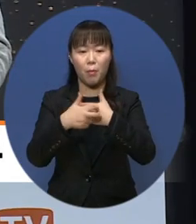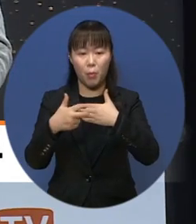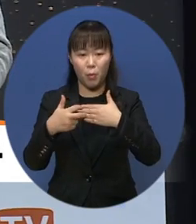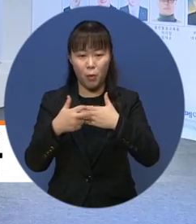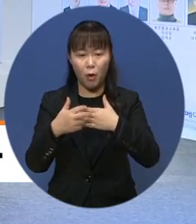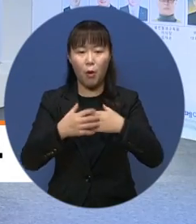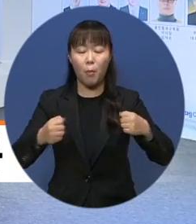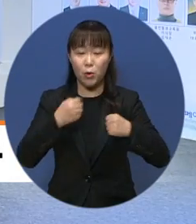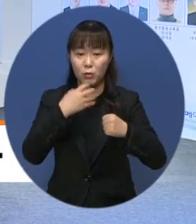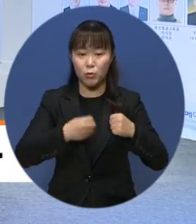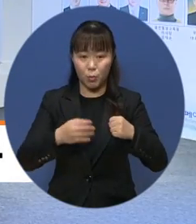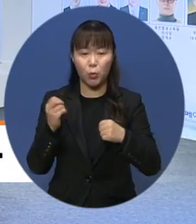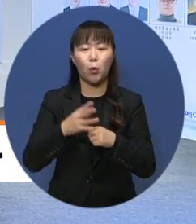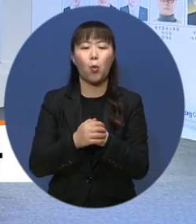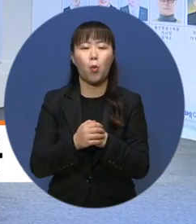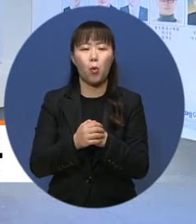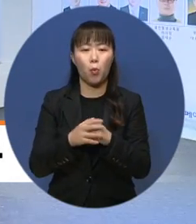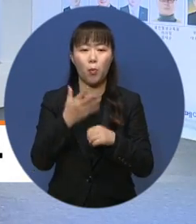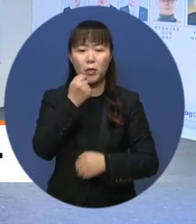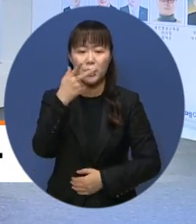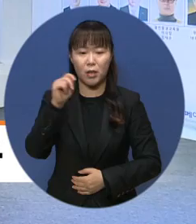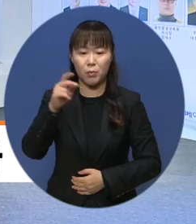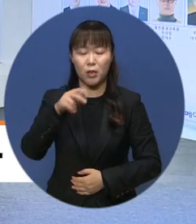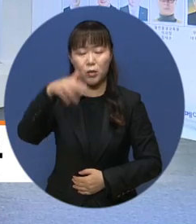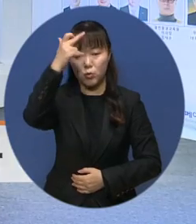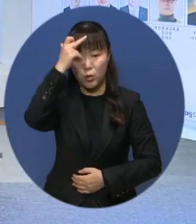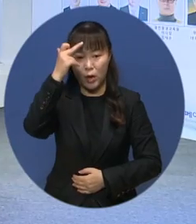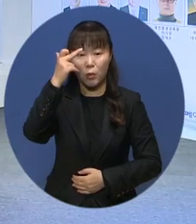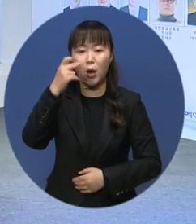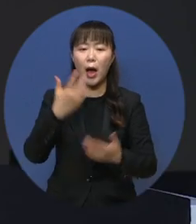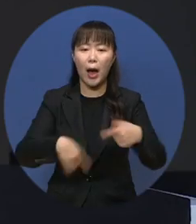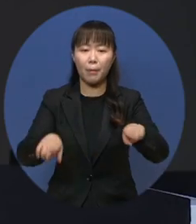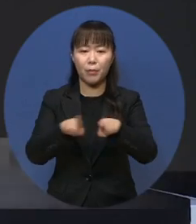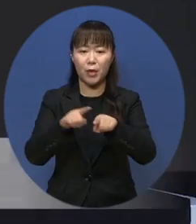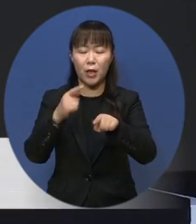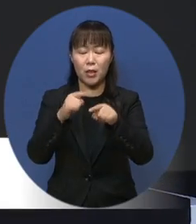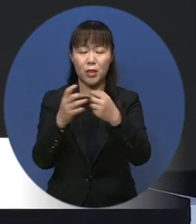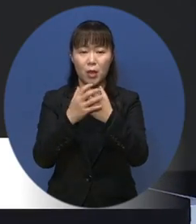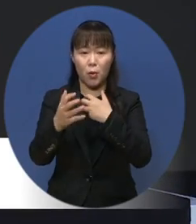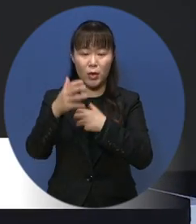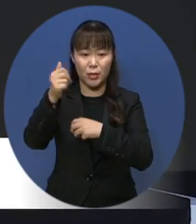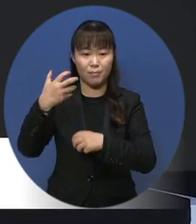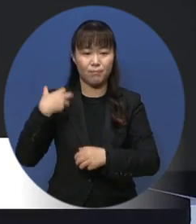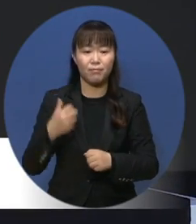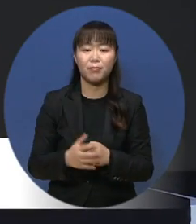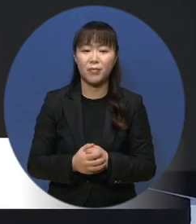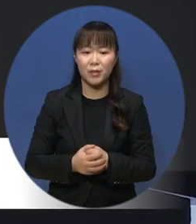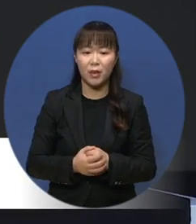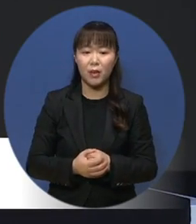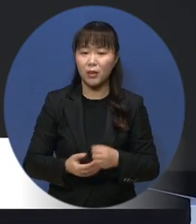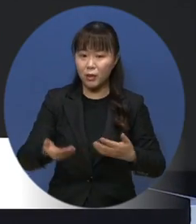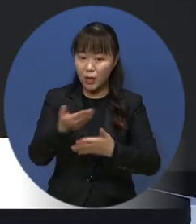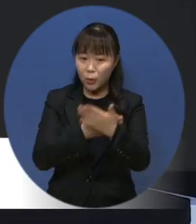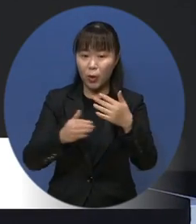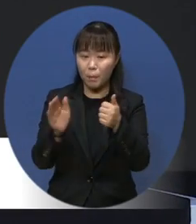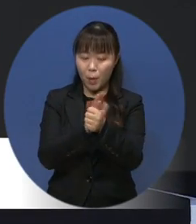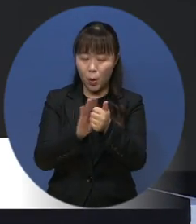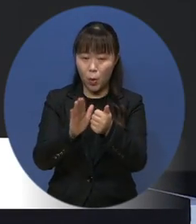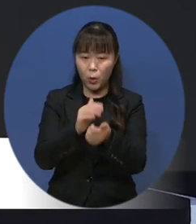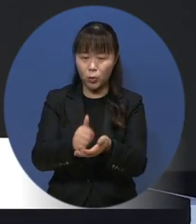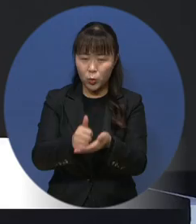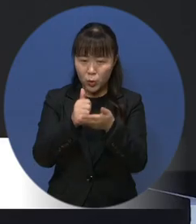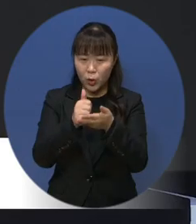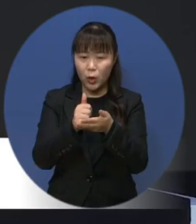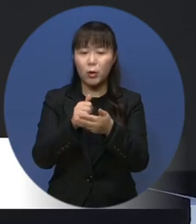위원장과 복지TV 최규옥 회장이 공동대회장을 맡았습니다. 그 나눔과 배려와 존중과